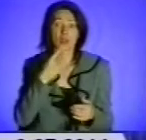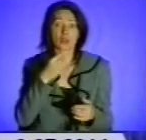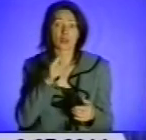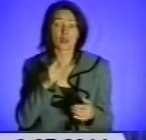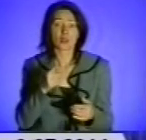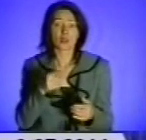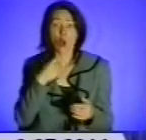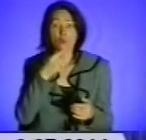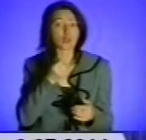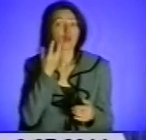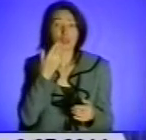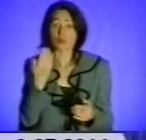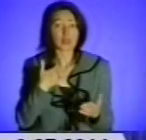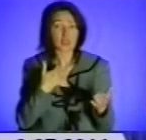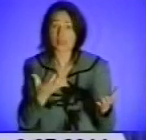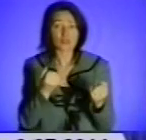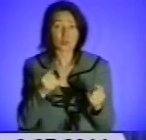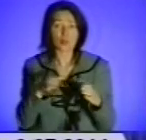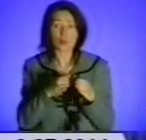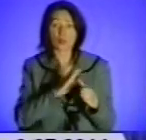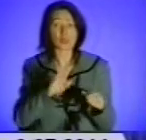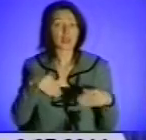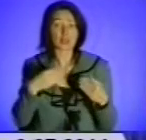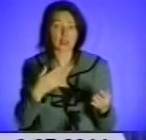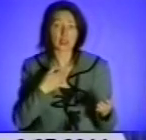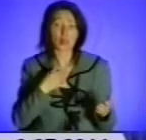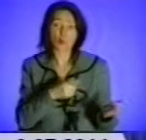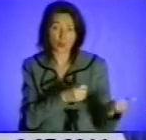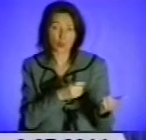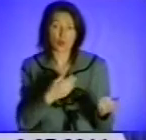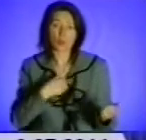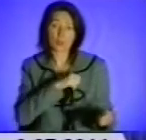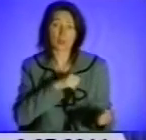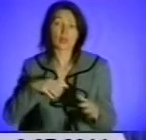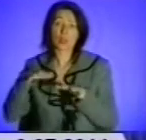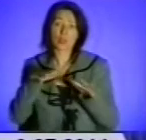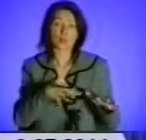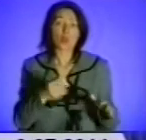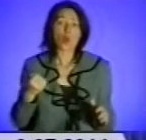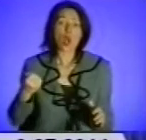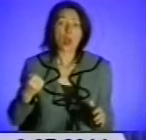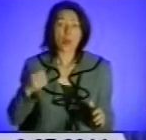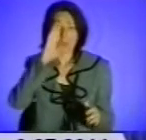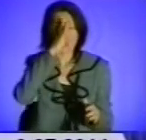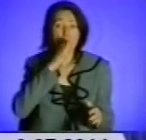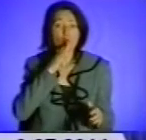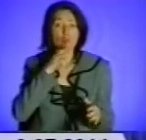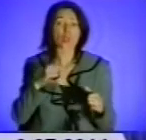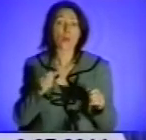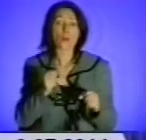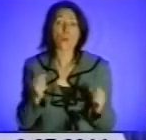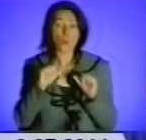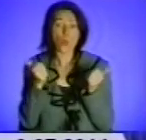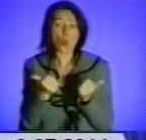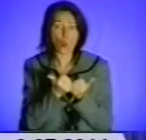дасте нам зброю, ми нападемо на ворожий блокпост там з коктейлями молотова і з кухонними ножами, відберемо у